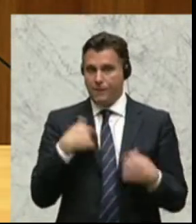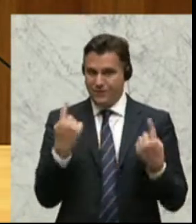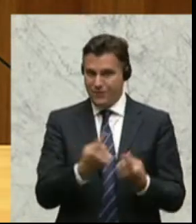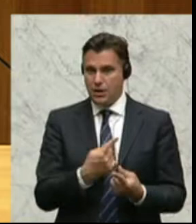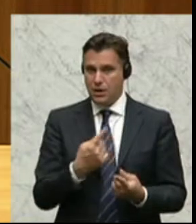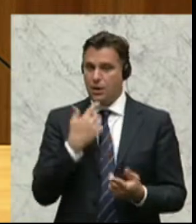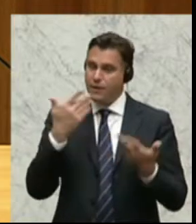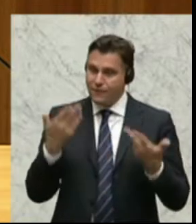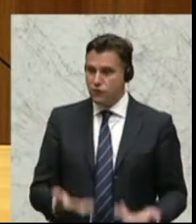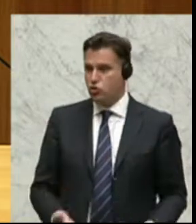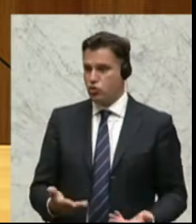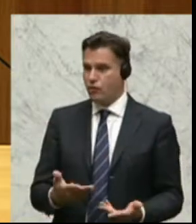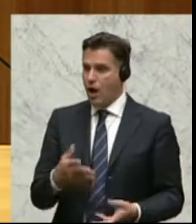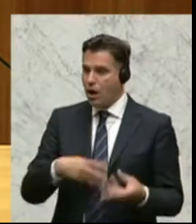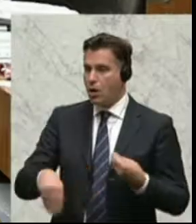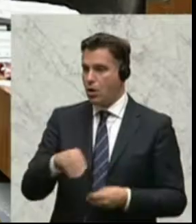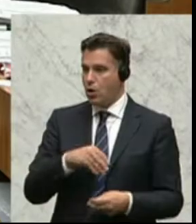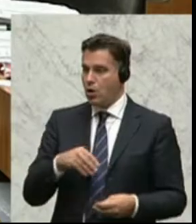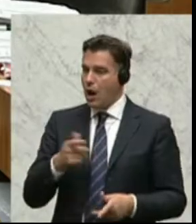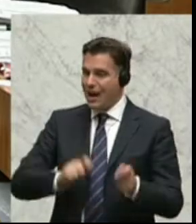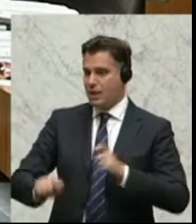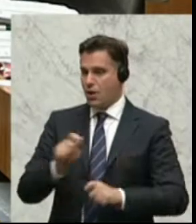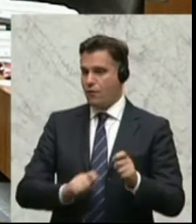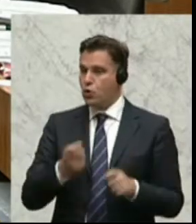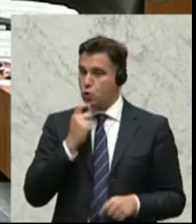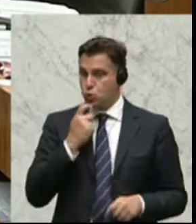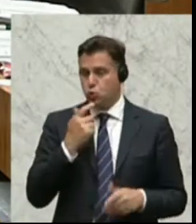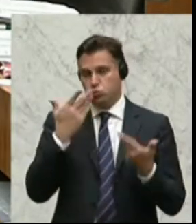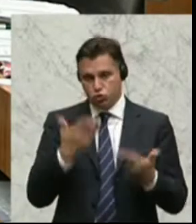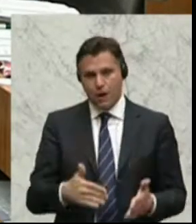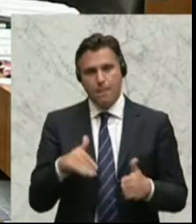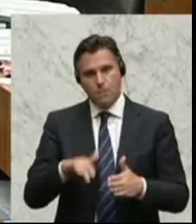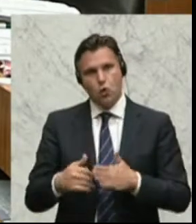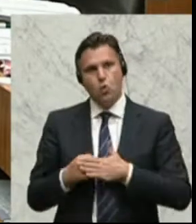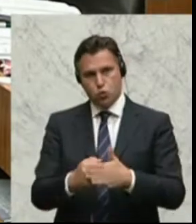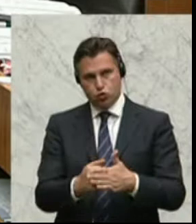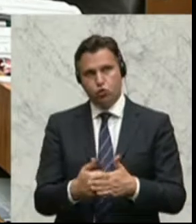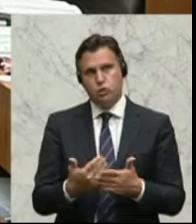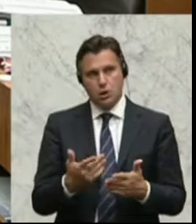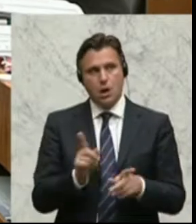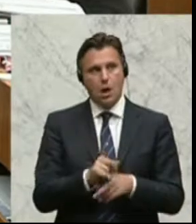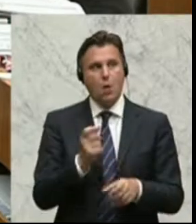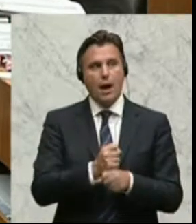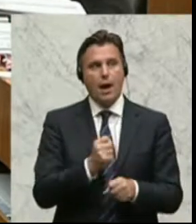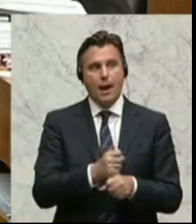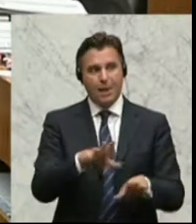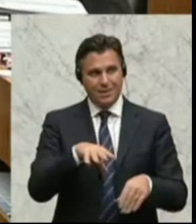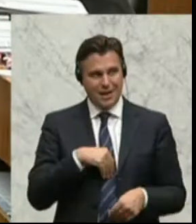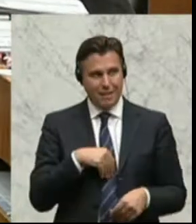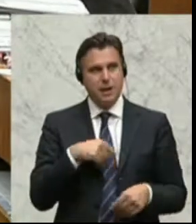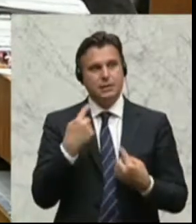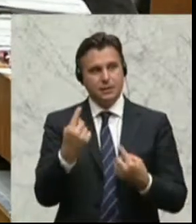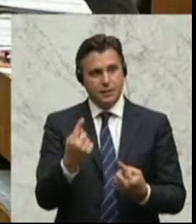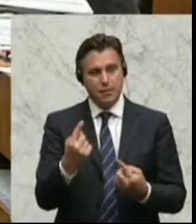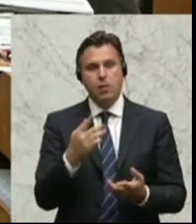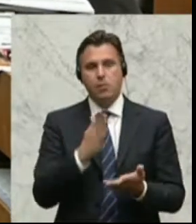und Unterstützung braucht, und zweitens, dass die Arbeitnehmerinnen und Arbeitnehmer in diesem Land überproportional stark